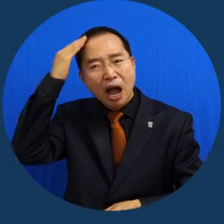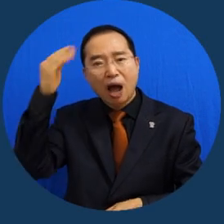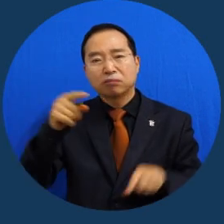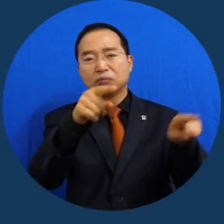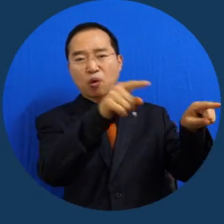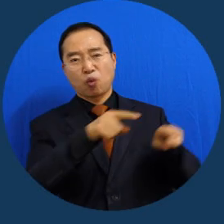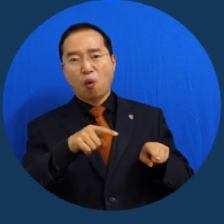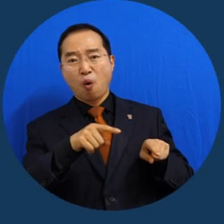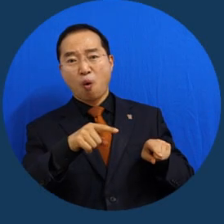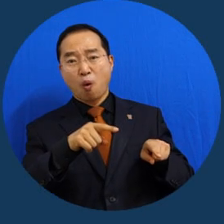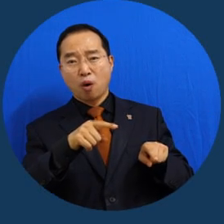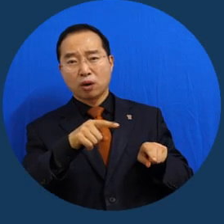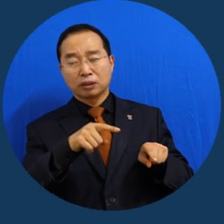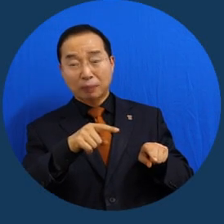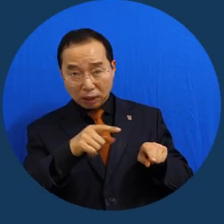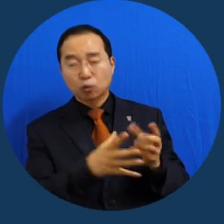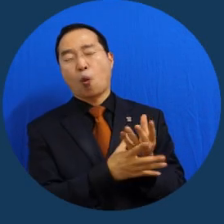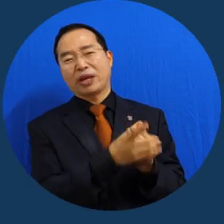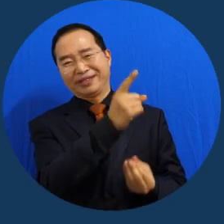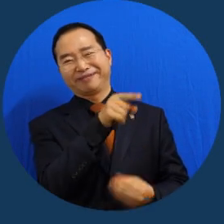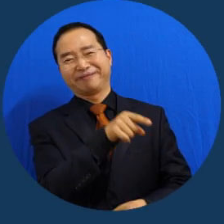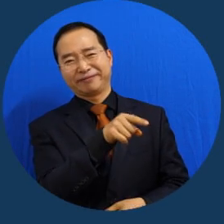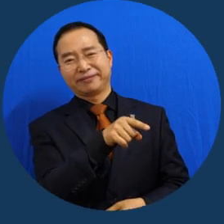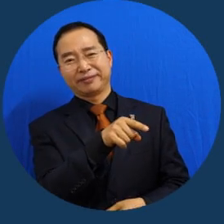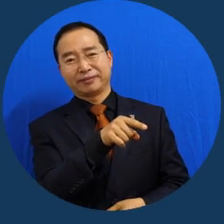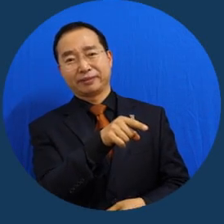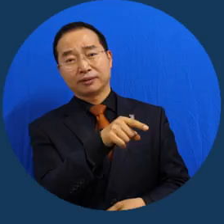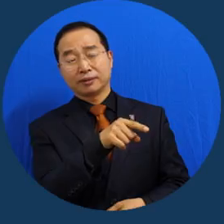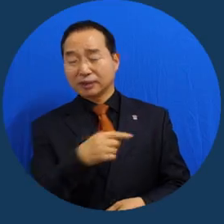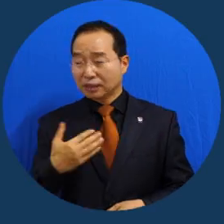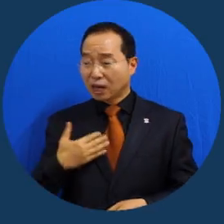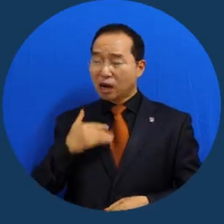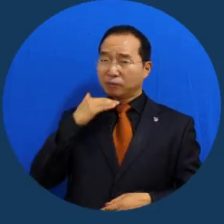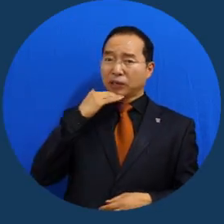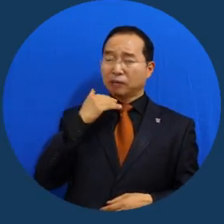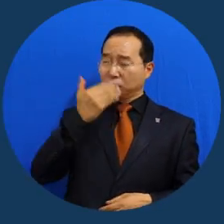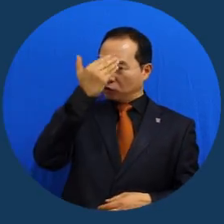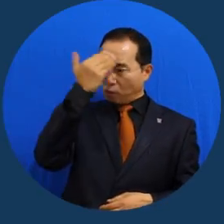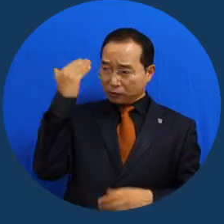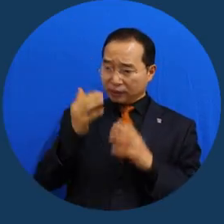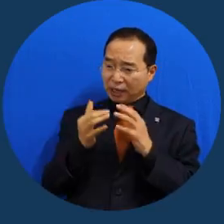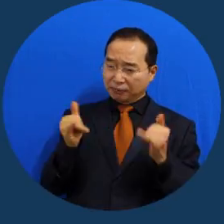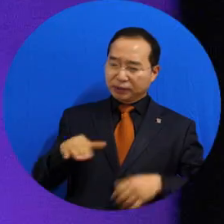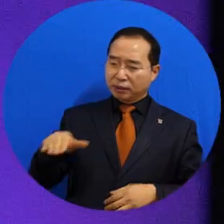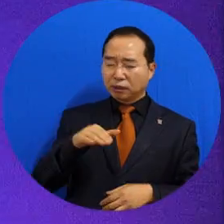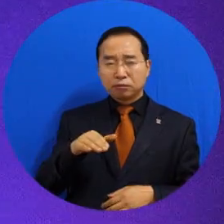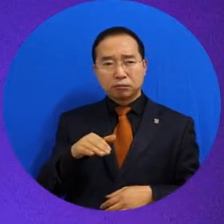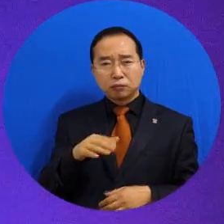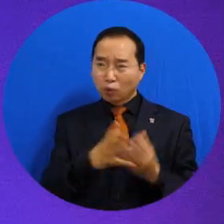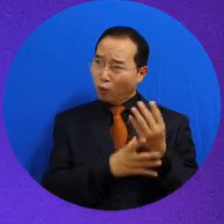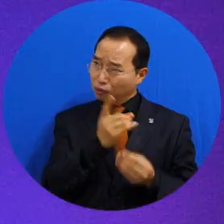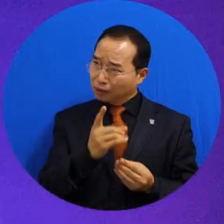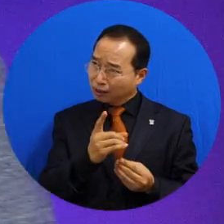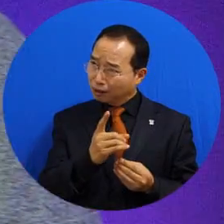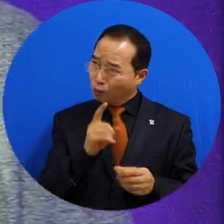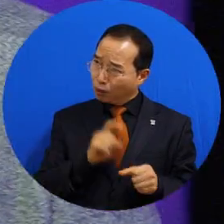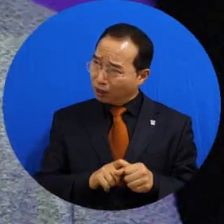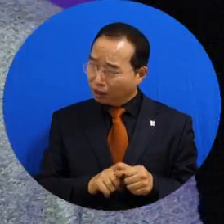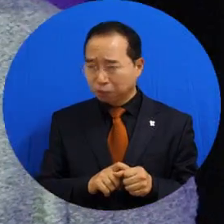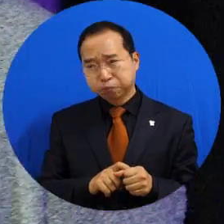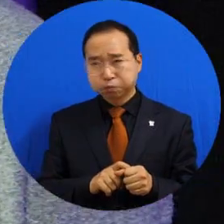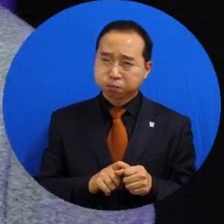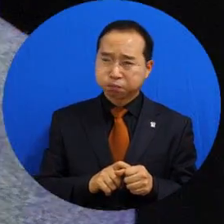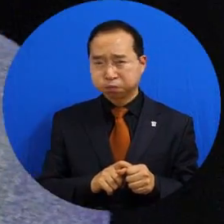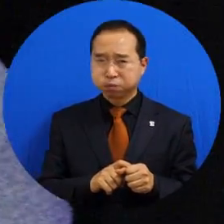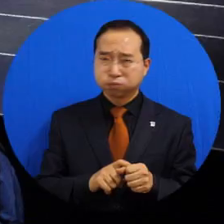통일이에요. 통일이라는 화두가 사실 제 또래 혹은 저보다 젊은 친구들한테 크게 공감되지 않는다는 걸 저는